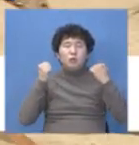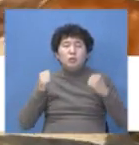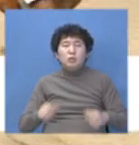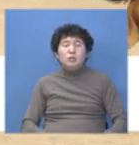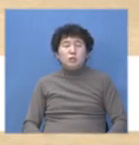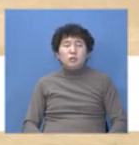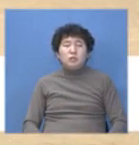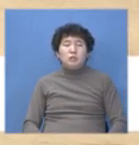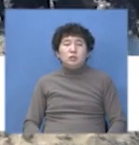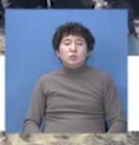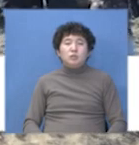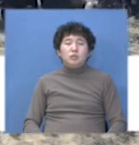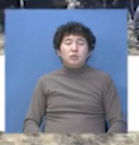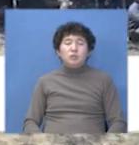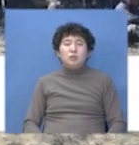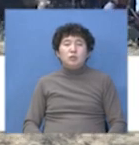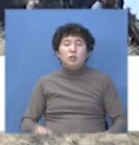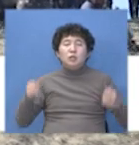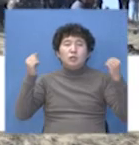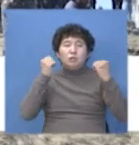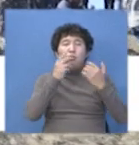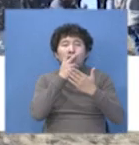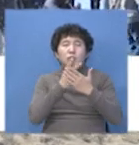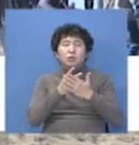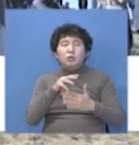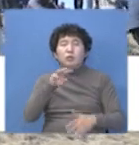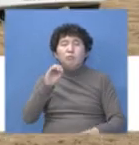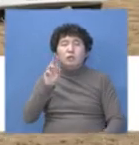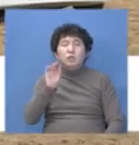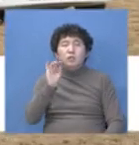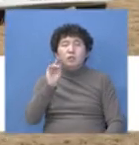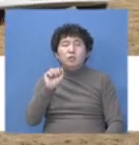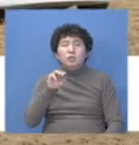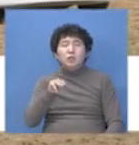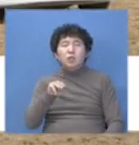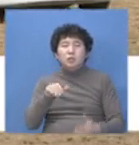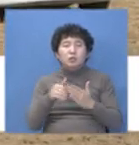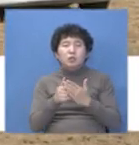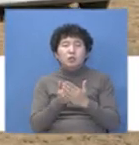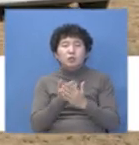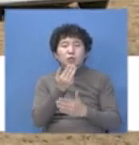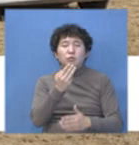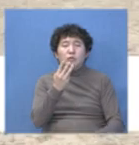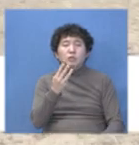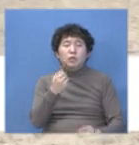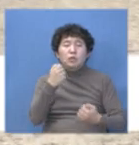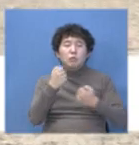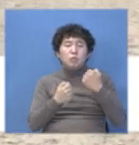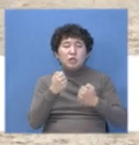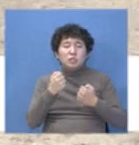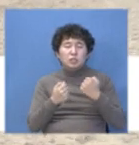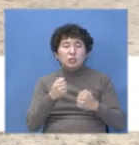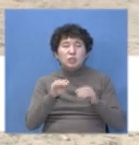жылқының жүйрігісін алған атаулы спорт түріне жергілікті меценат Оразбек Базарбай су жаңа 3 темір тұлпар тіккен. Ал тай